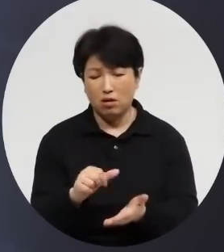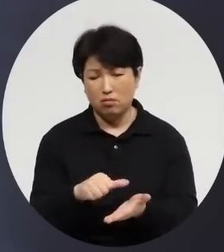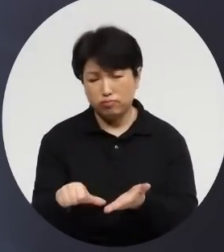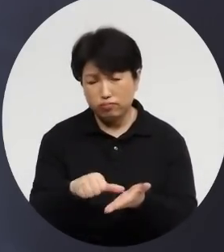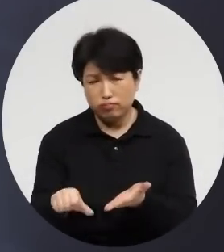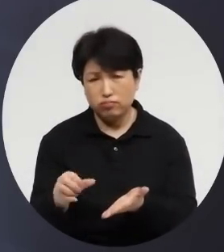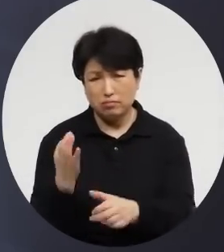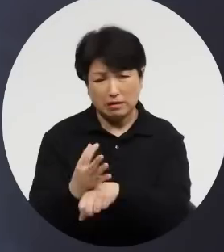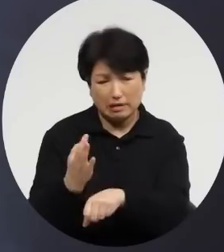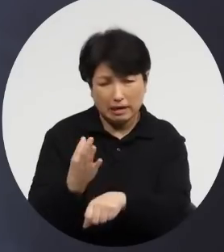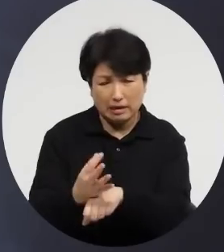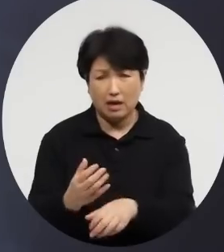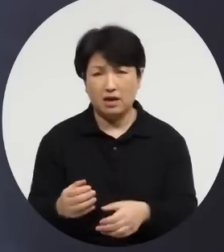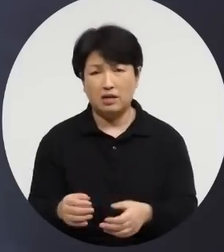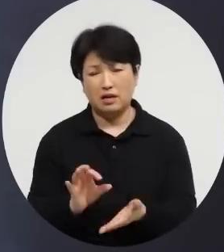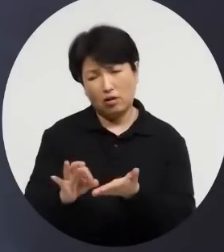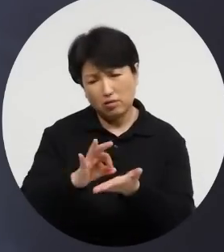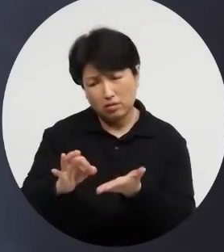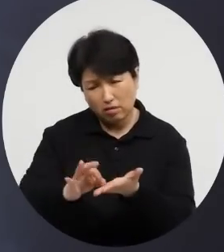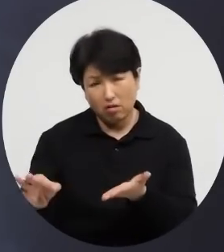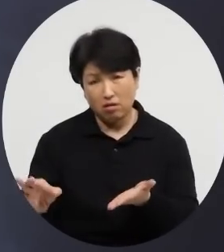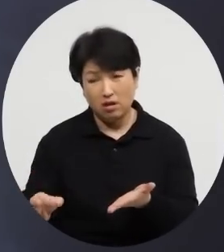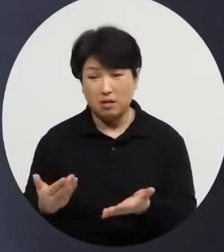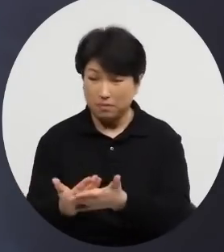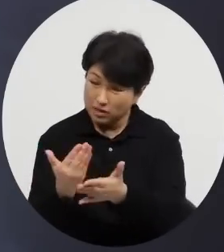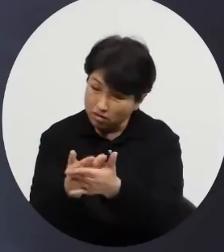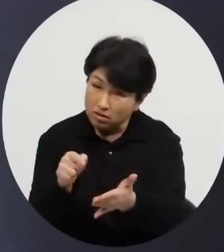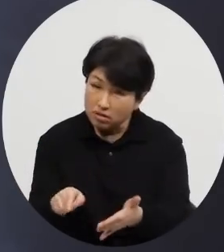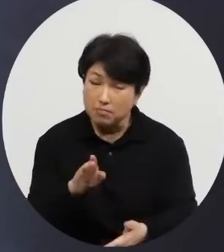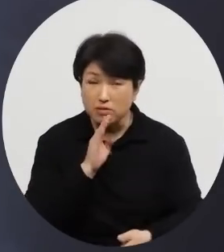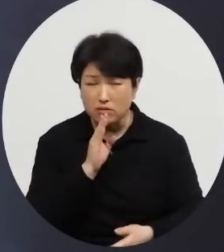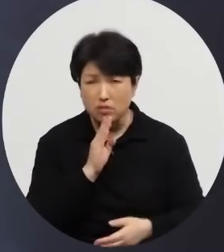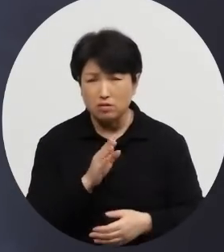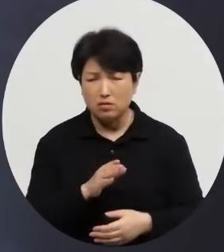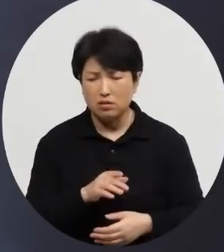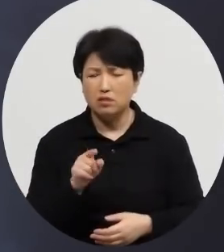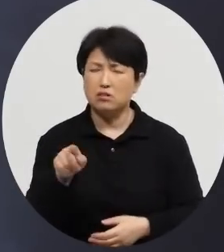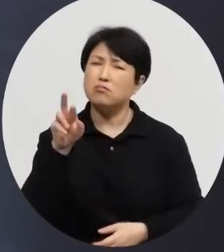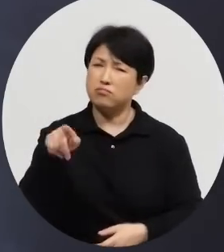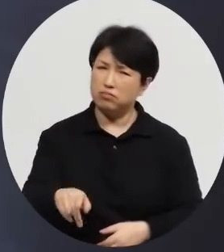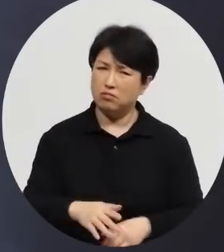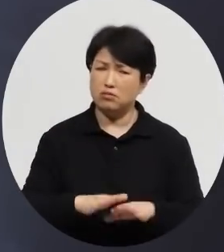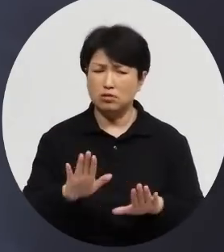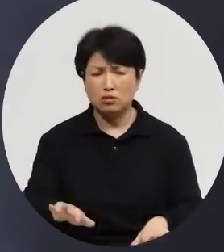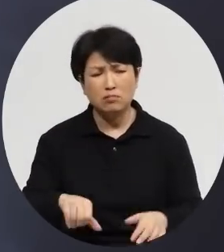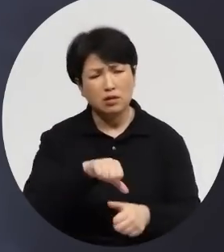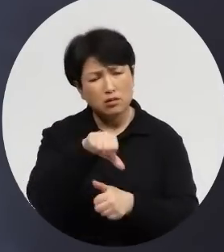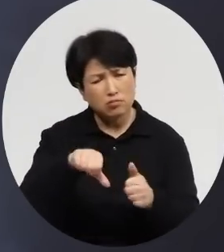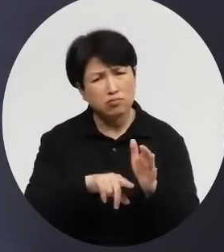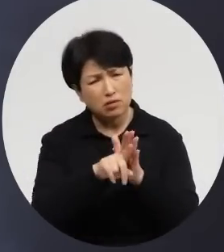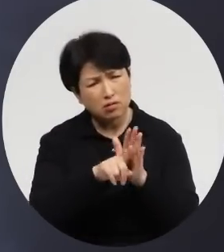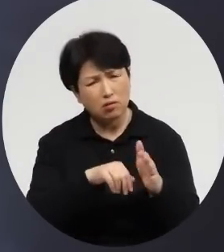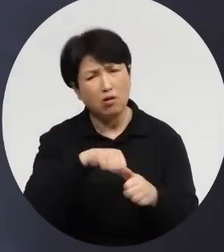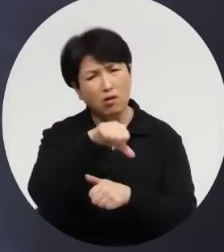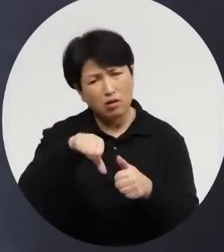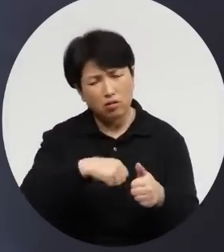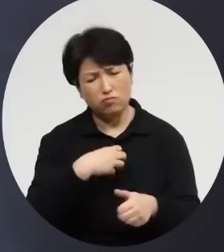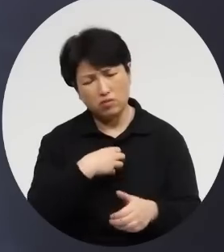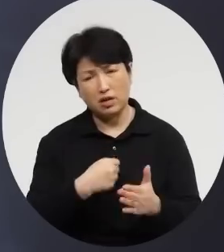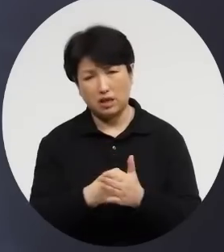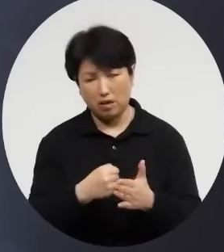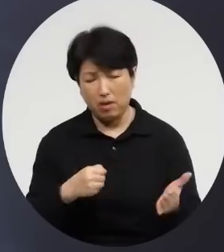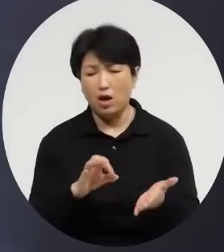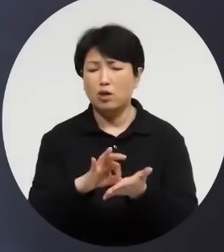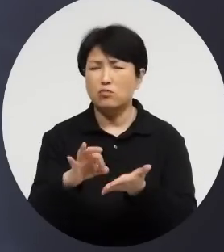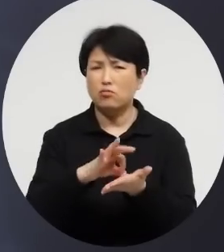발전이라고 생각해서 지금 이 기후위기가 오고 난리잖아요. 이 환경위기, 기후위기를 극복하려면 우리가